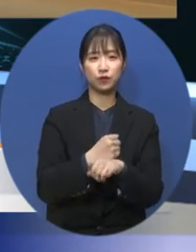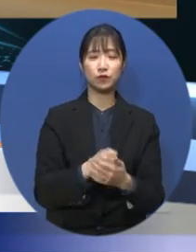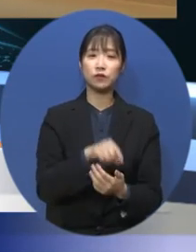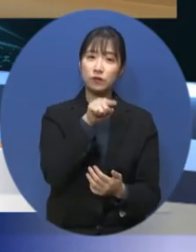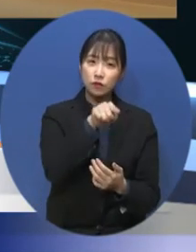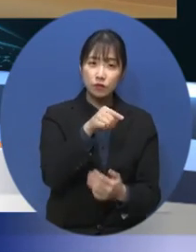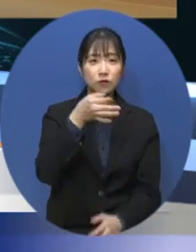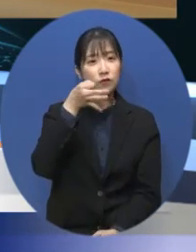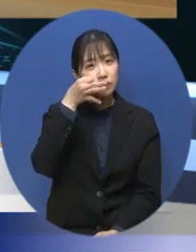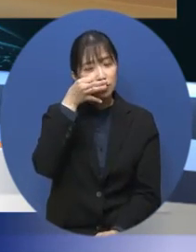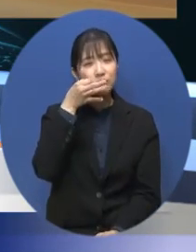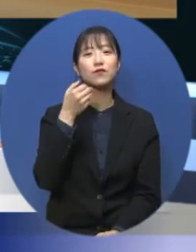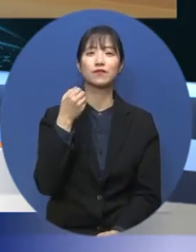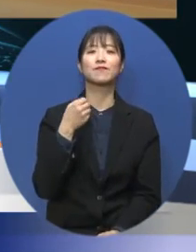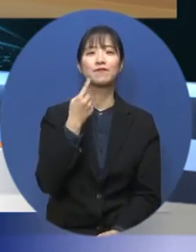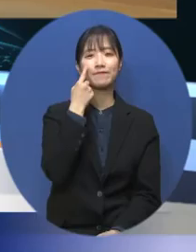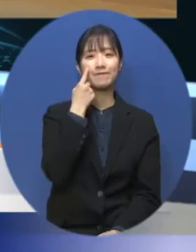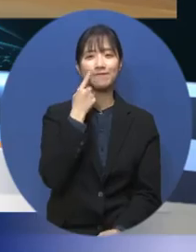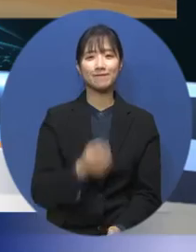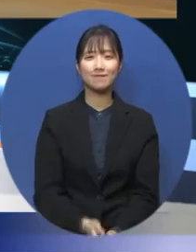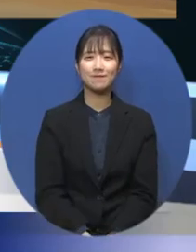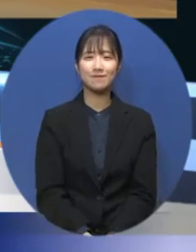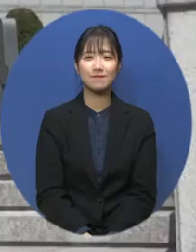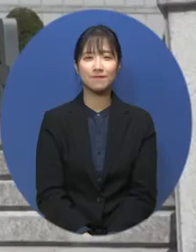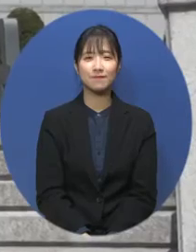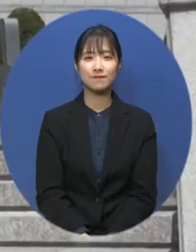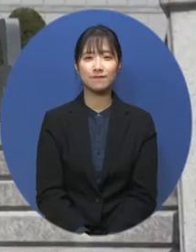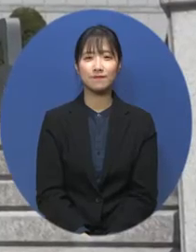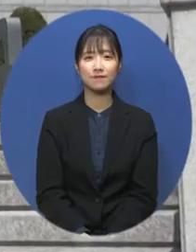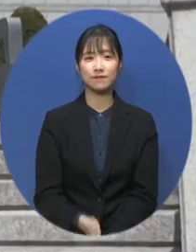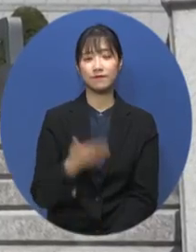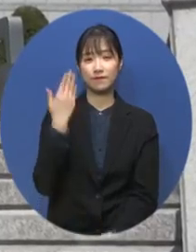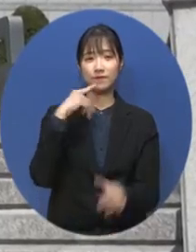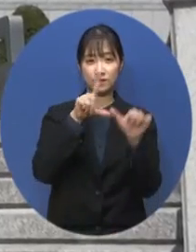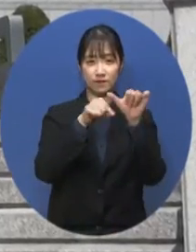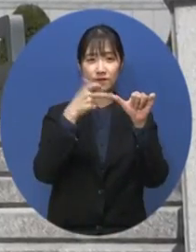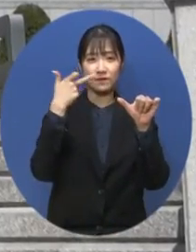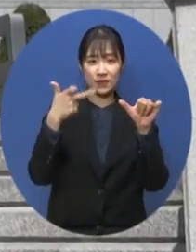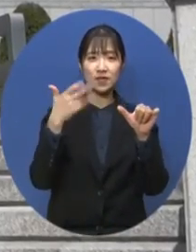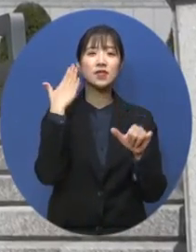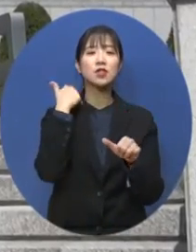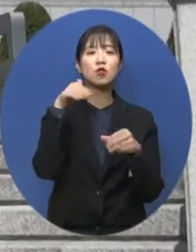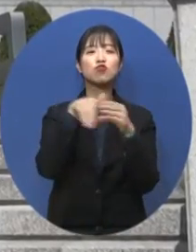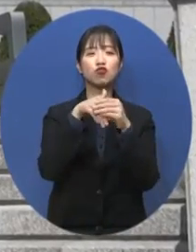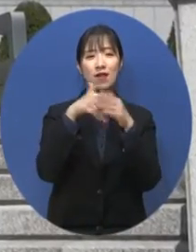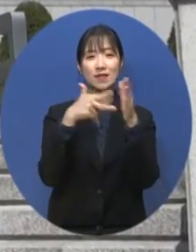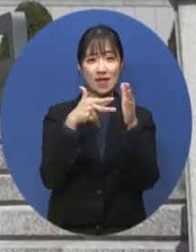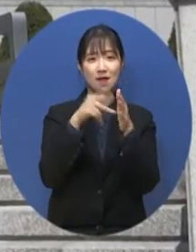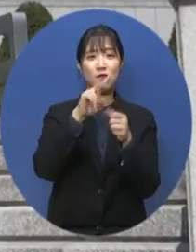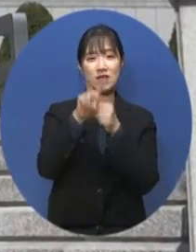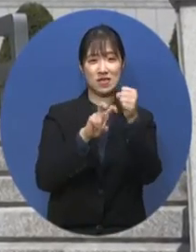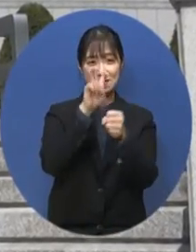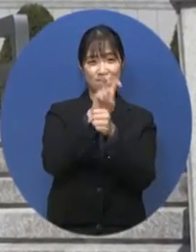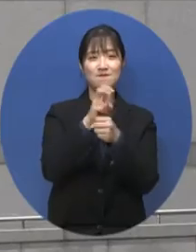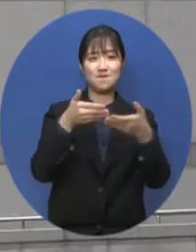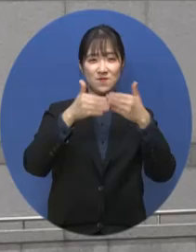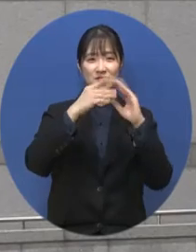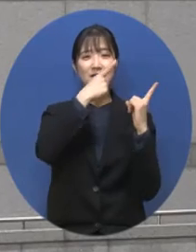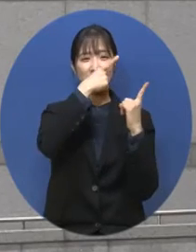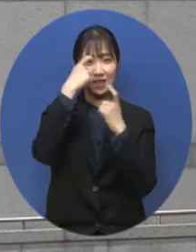작품들을 정우성 기자가 만나봤습니다 지난 17일 의정부 문화재단은 창립 20주년 기념